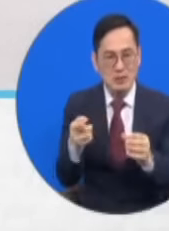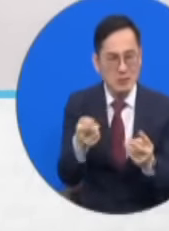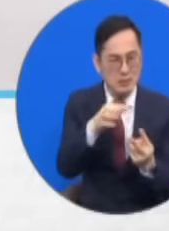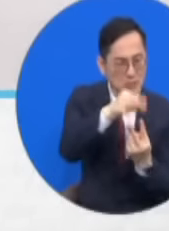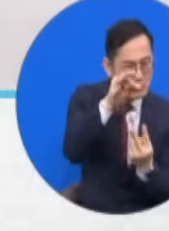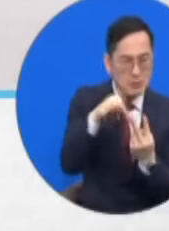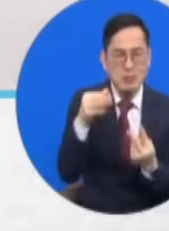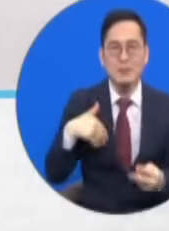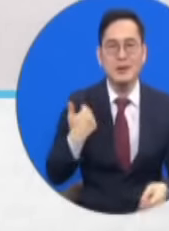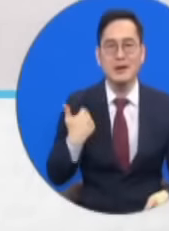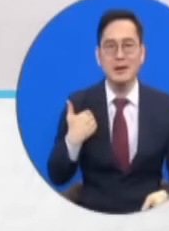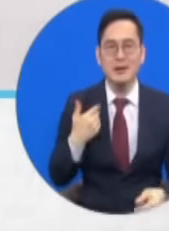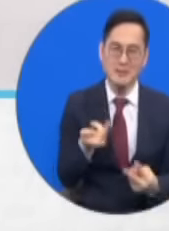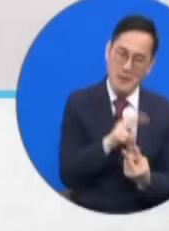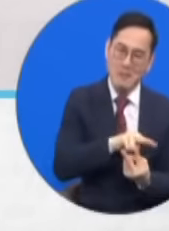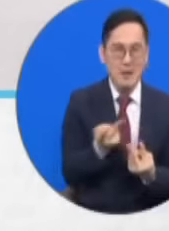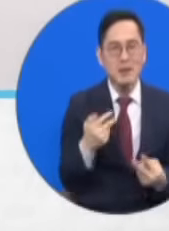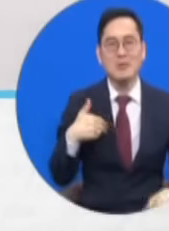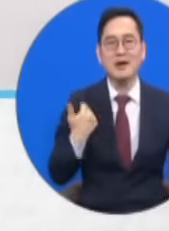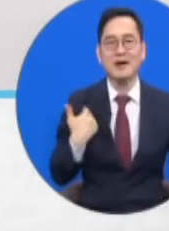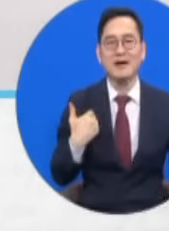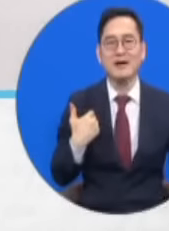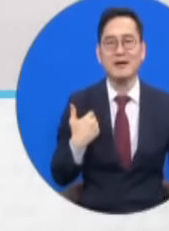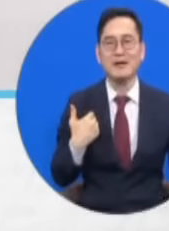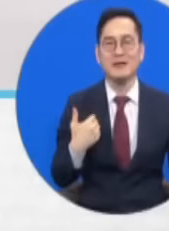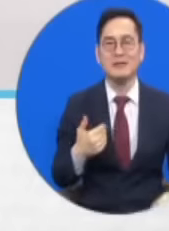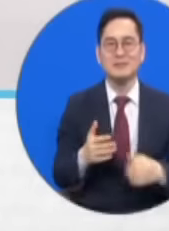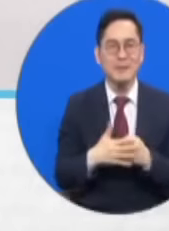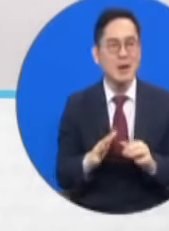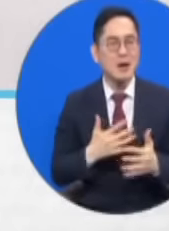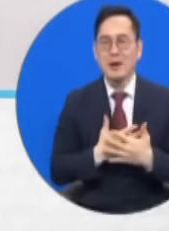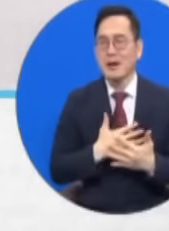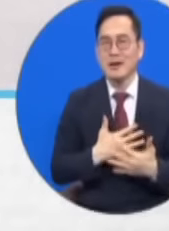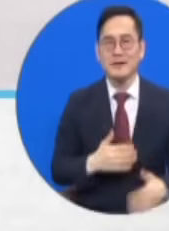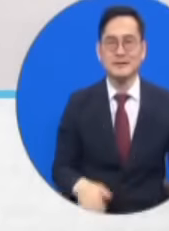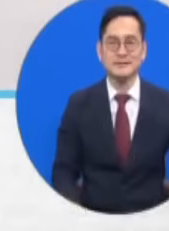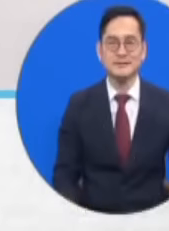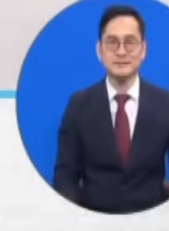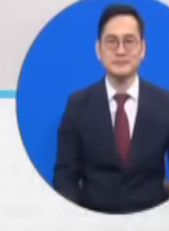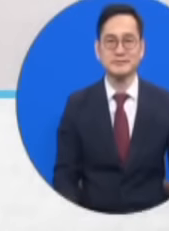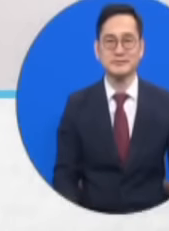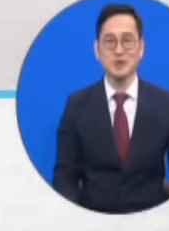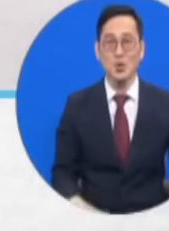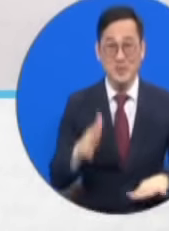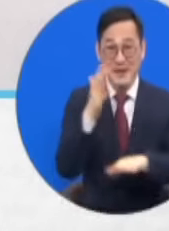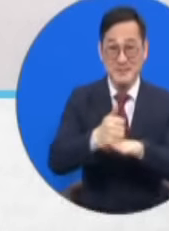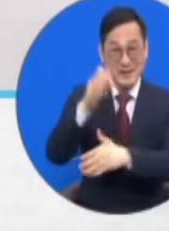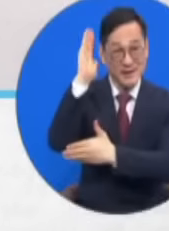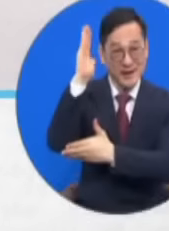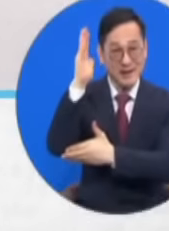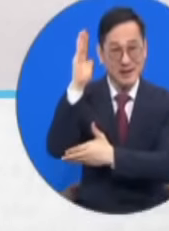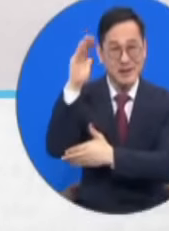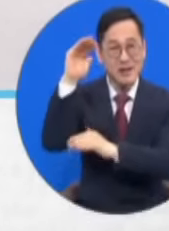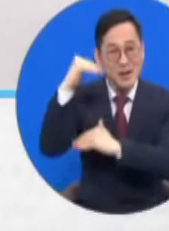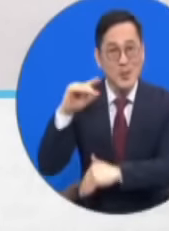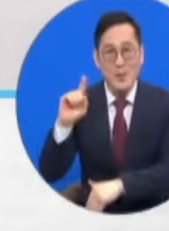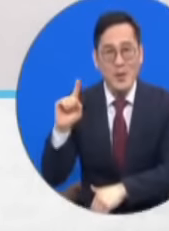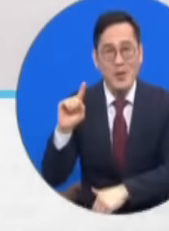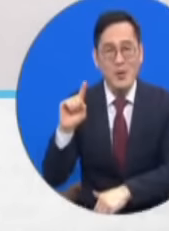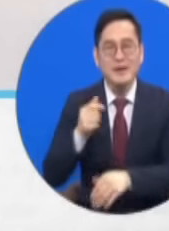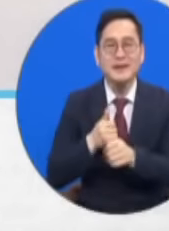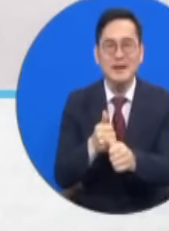아마 피날레도 언론을 통해서 많이 방송이 될 겁니다. 거기에서 또 어떤 얘기를 하느냐가 또 방송에 다